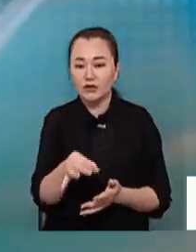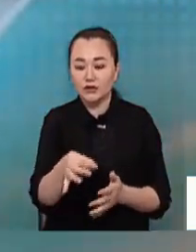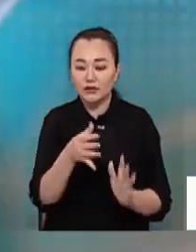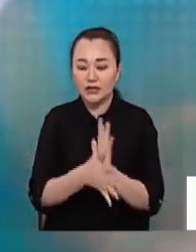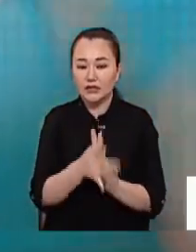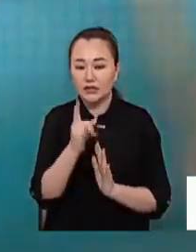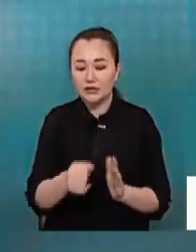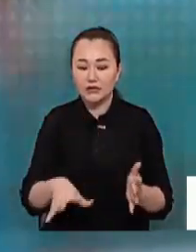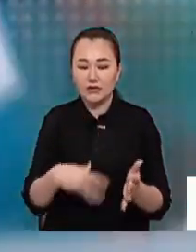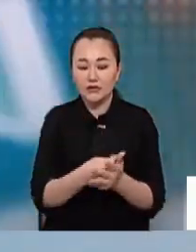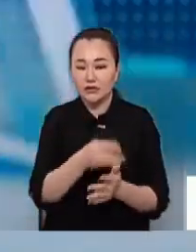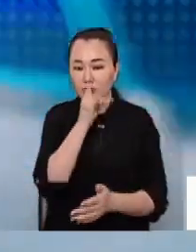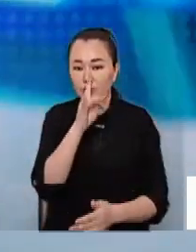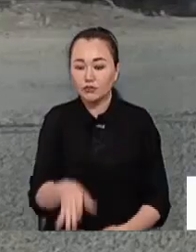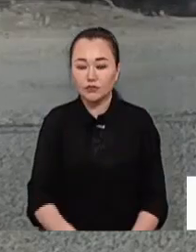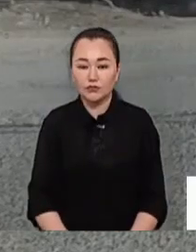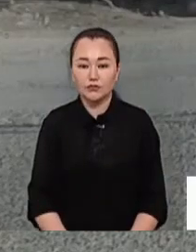такси возмещаться не будут.